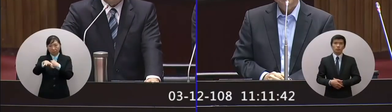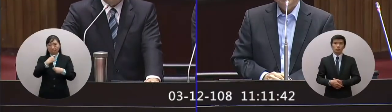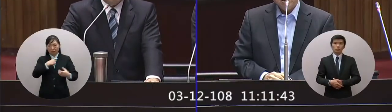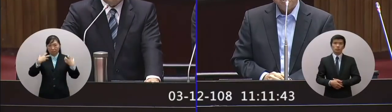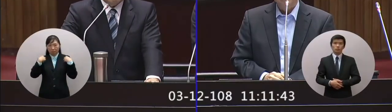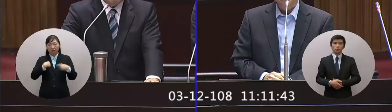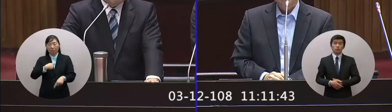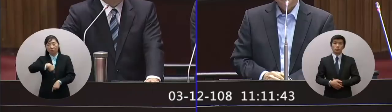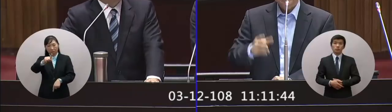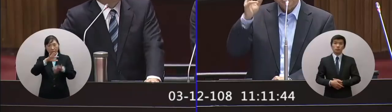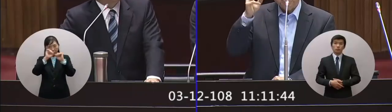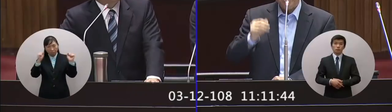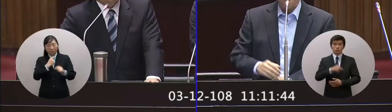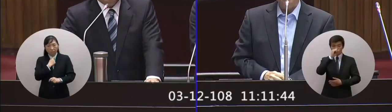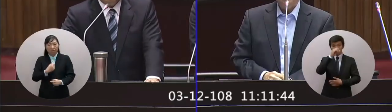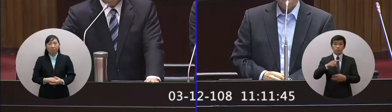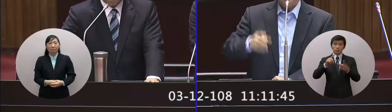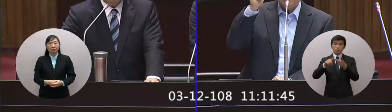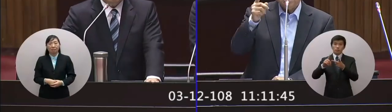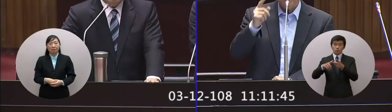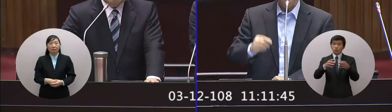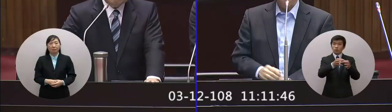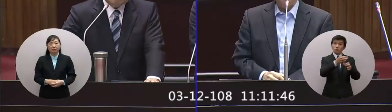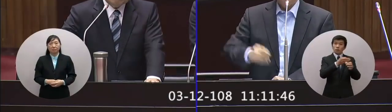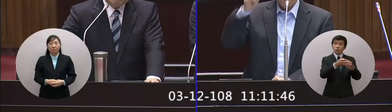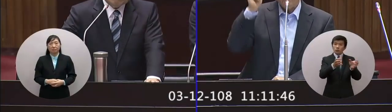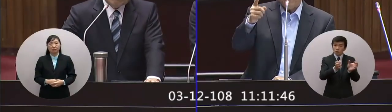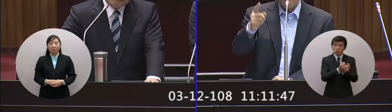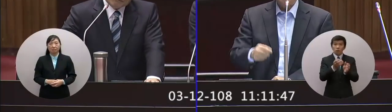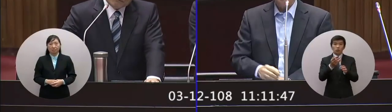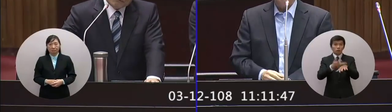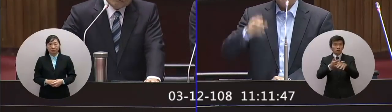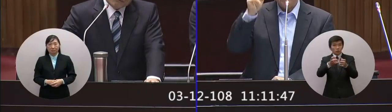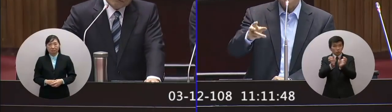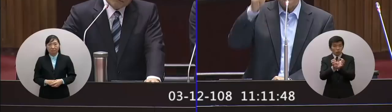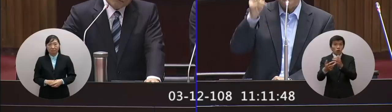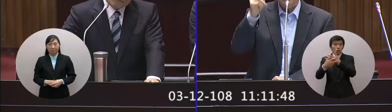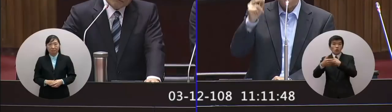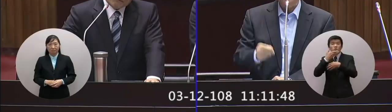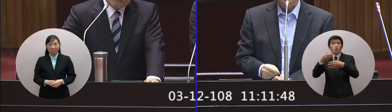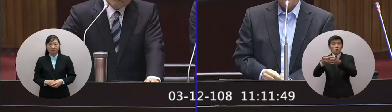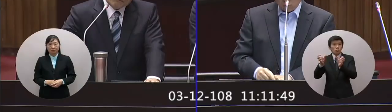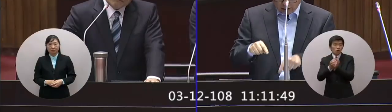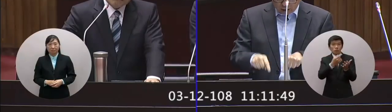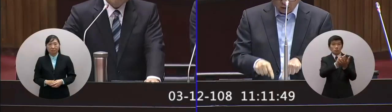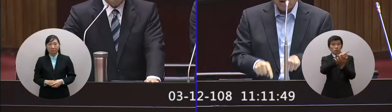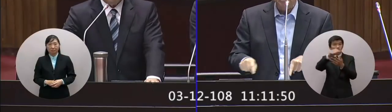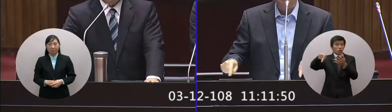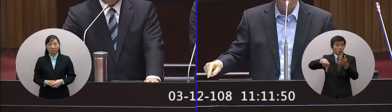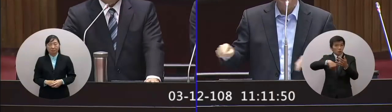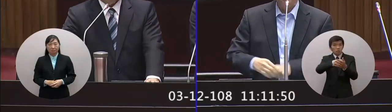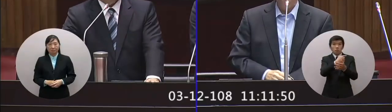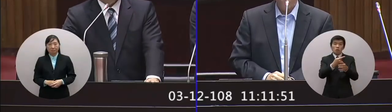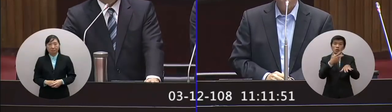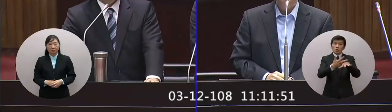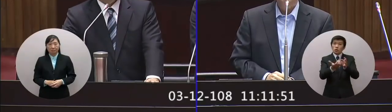了解。 第二个，经济部也好，科技部也好，卫福部也好，相关单位的科技预算都要求这